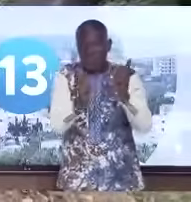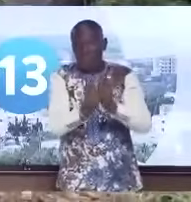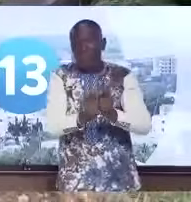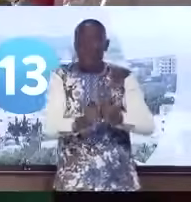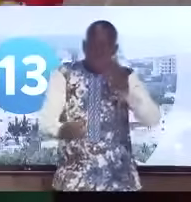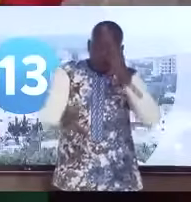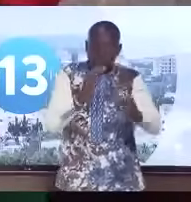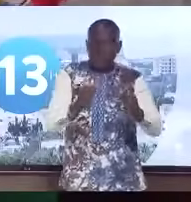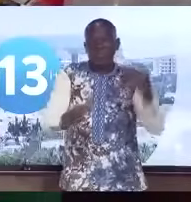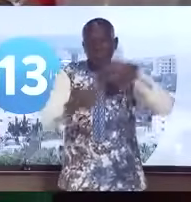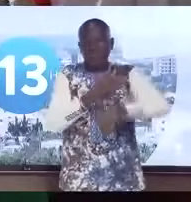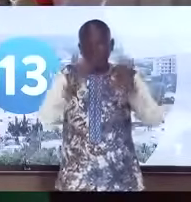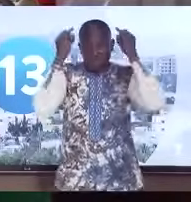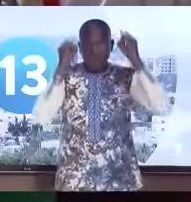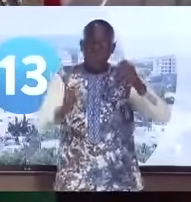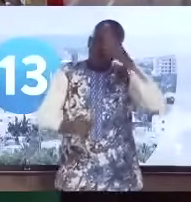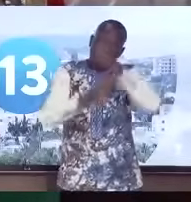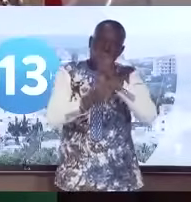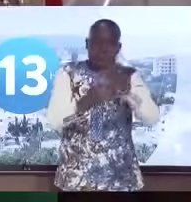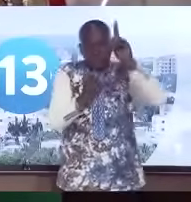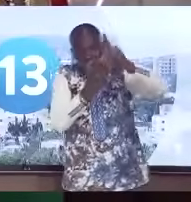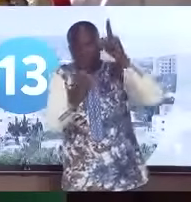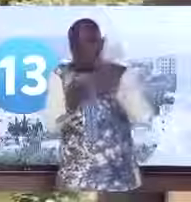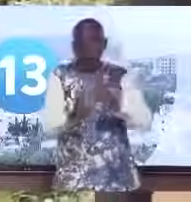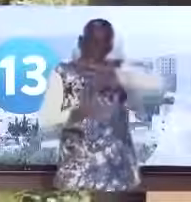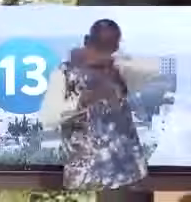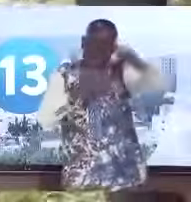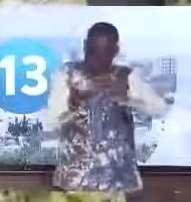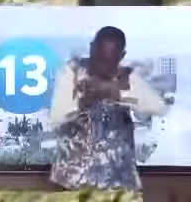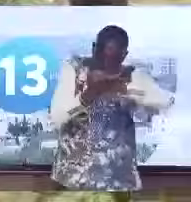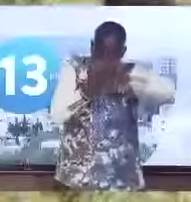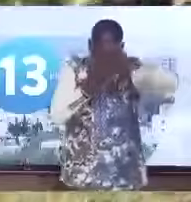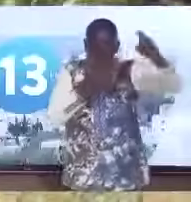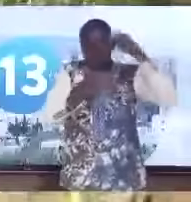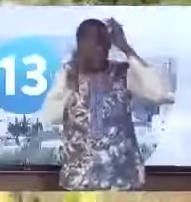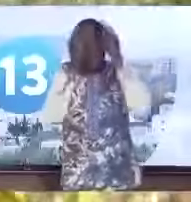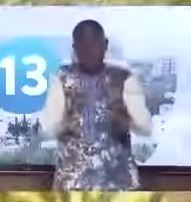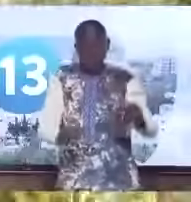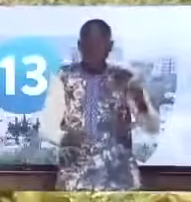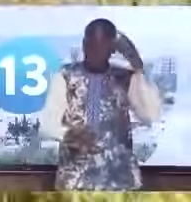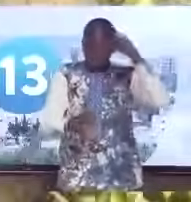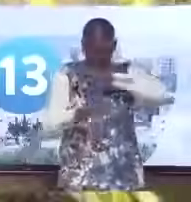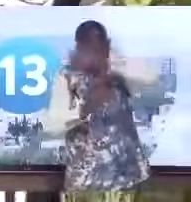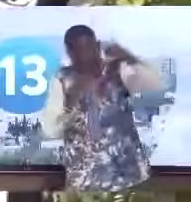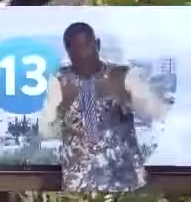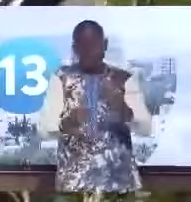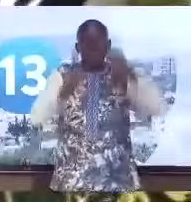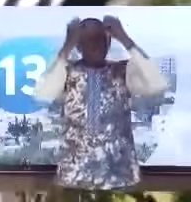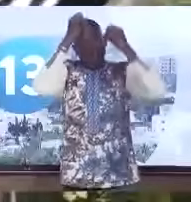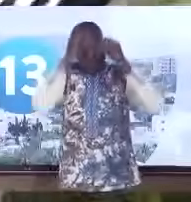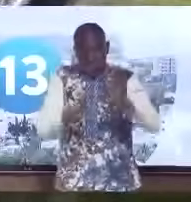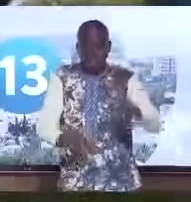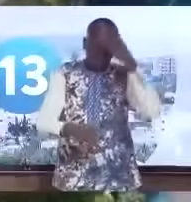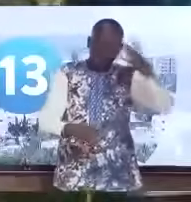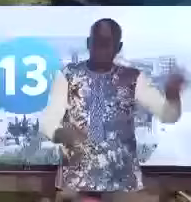une institution active pour le droit à un environnement sain, engagé pour un environnement plus vert,